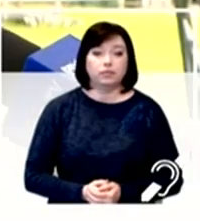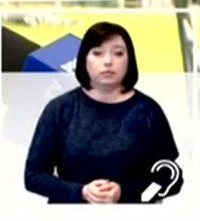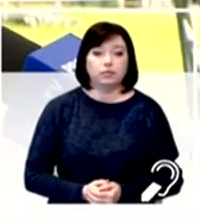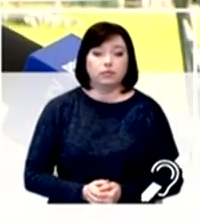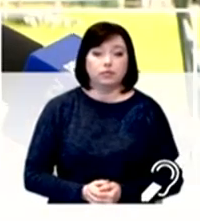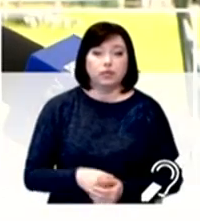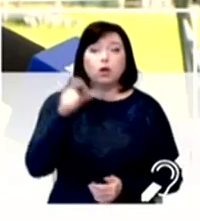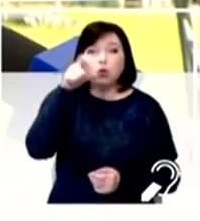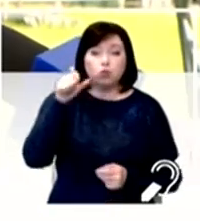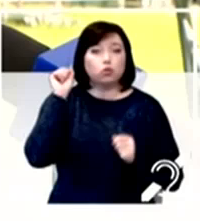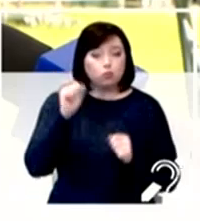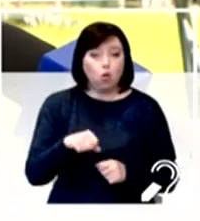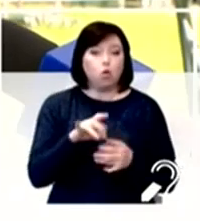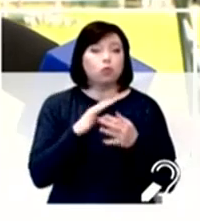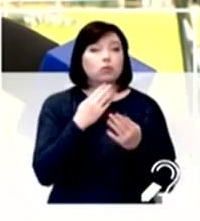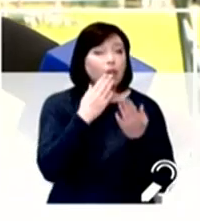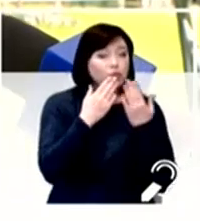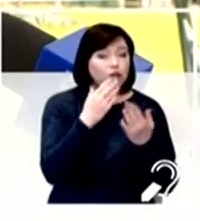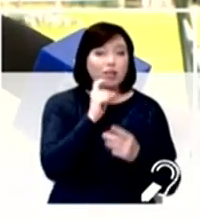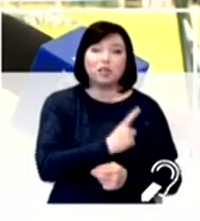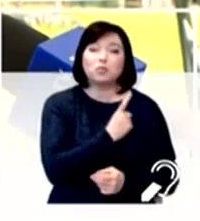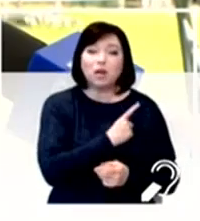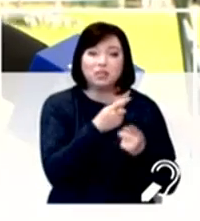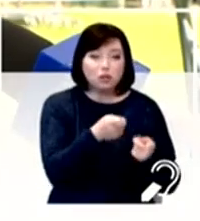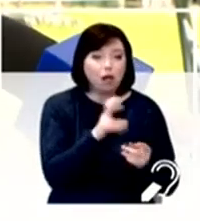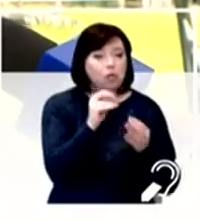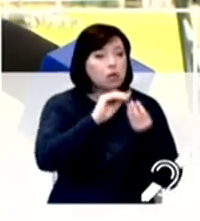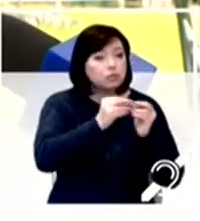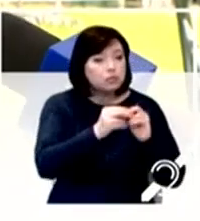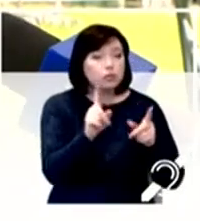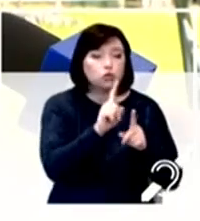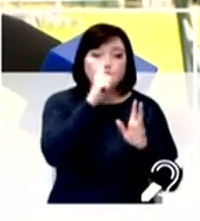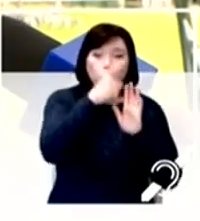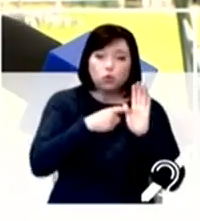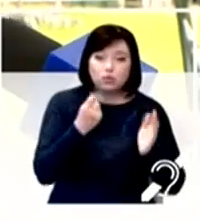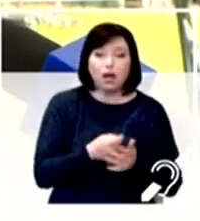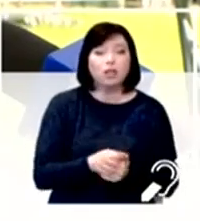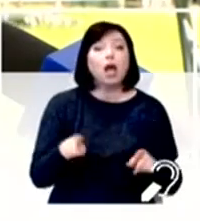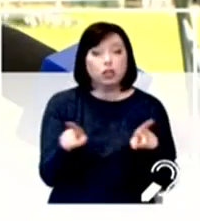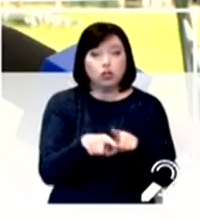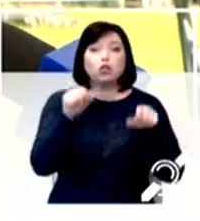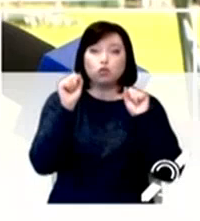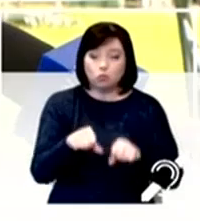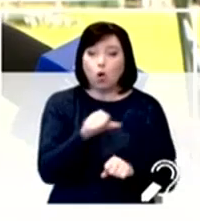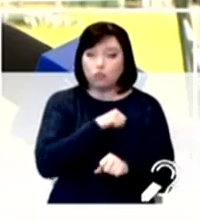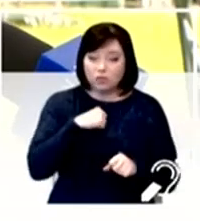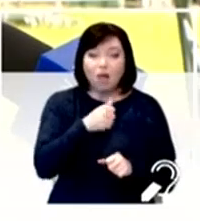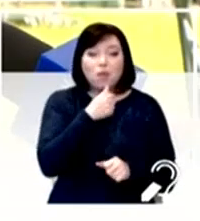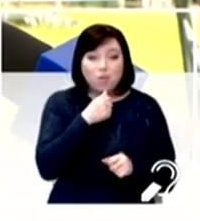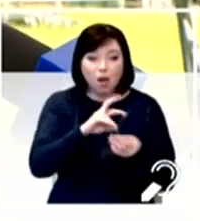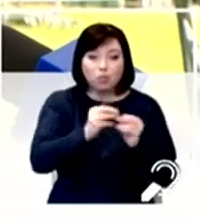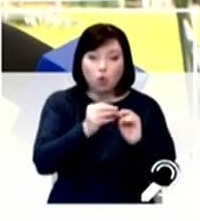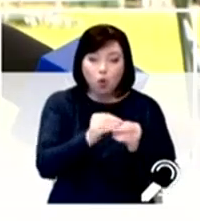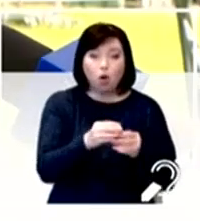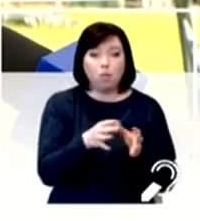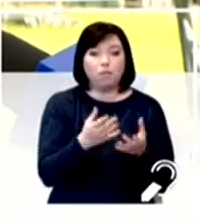Oamenii vor putea interacționa cu meșterii, oamenii vor putea să pună mâna și să lucreze la oala